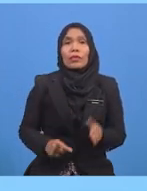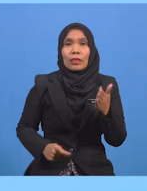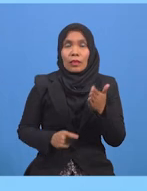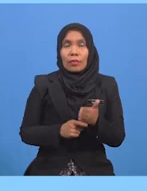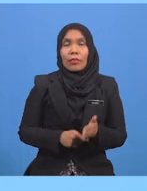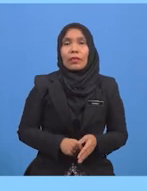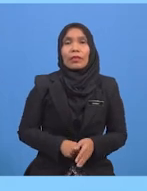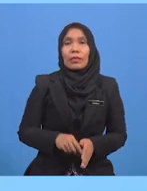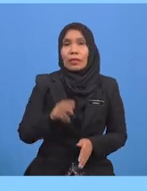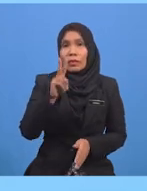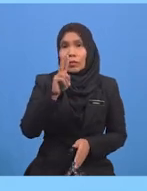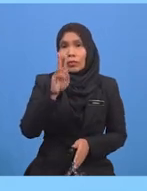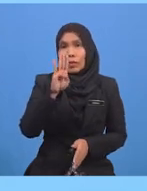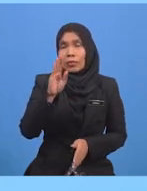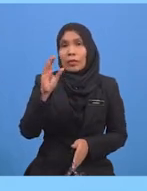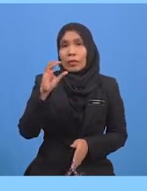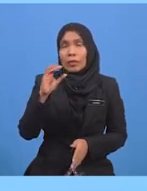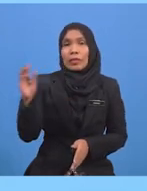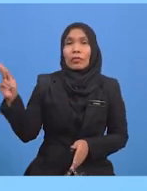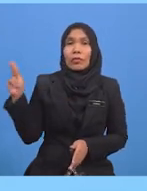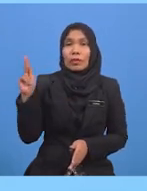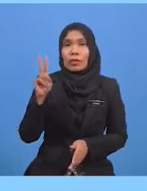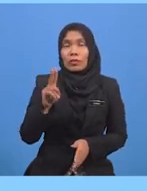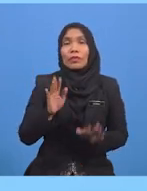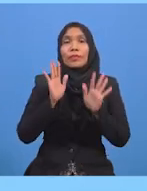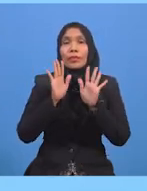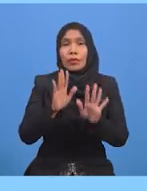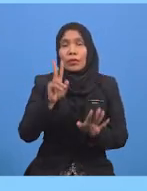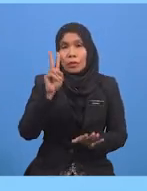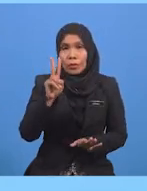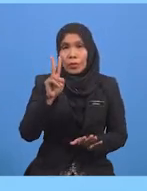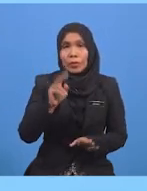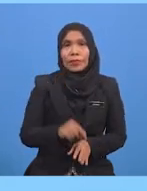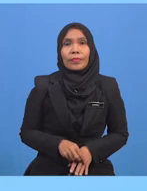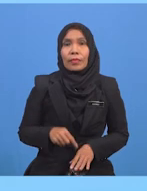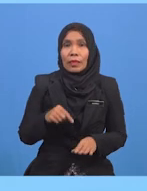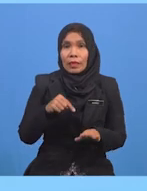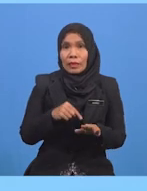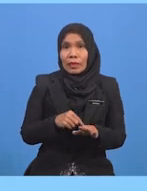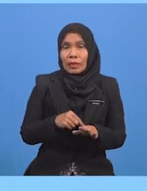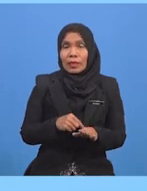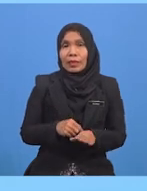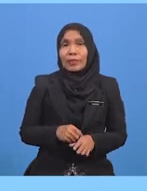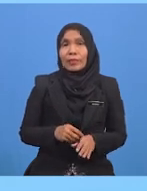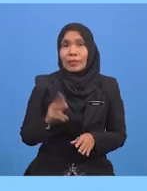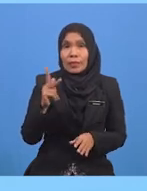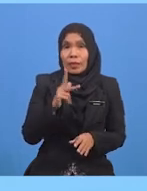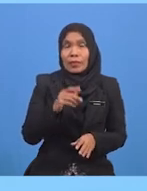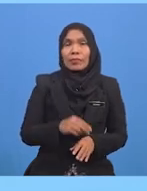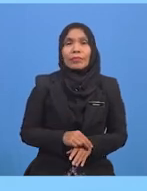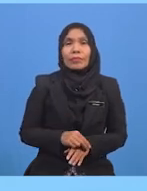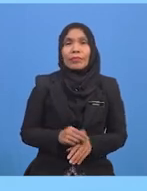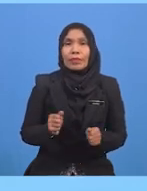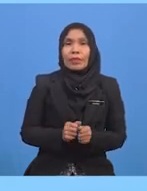BC kuasa 2 tolak 2 didarabkan dengan AB, didarabkan